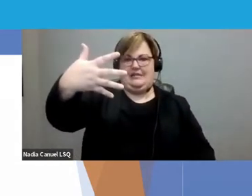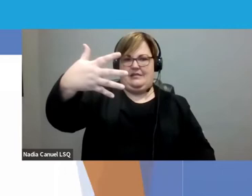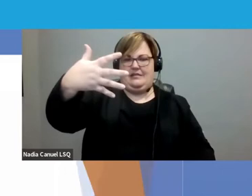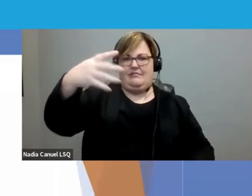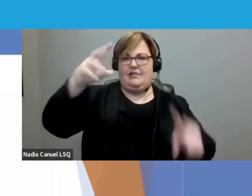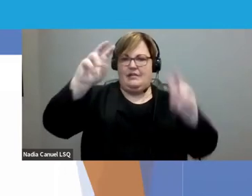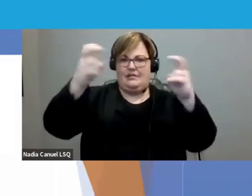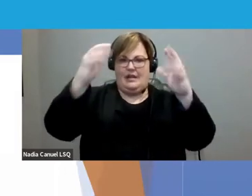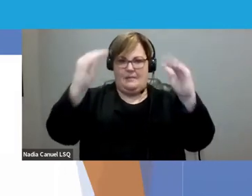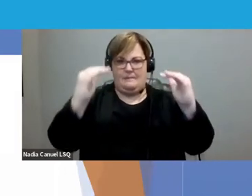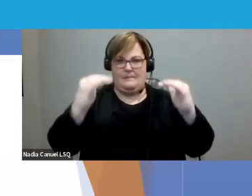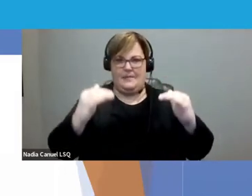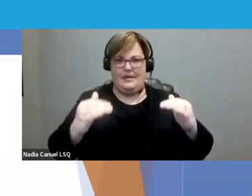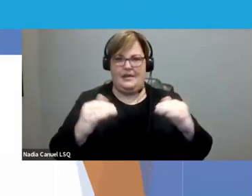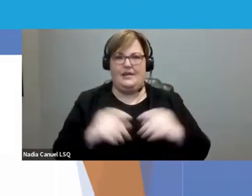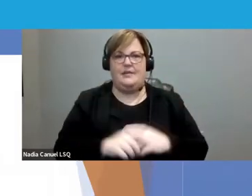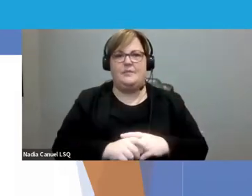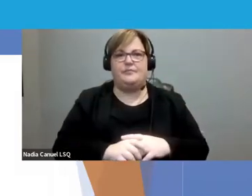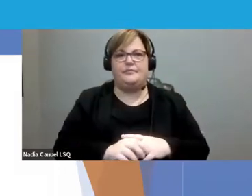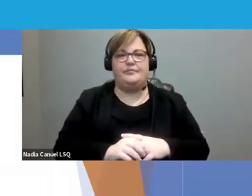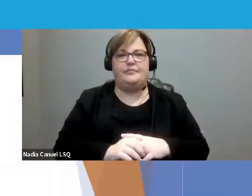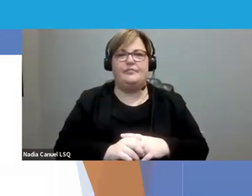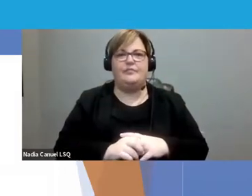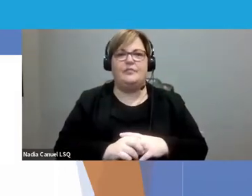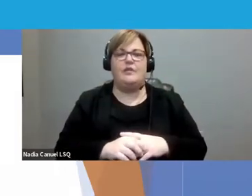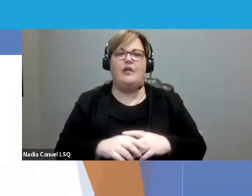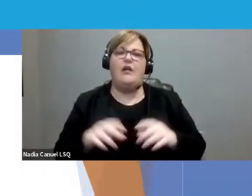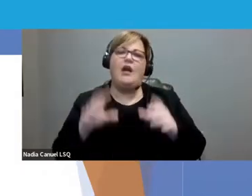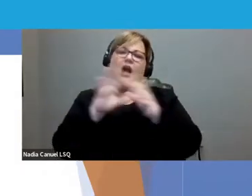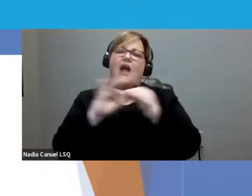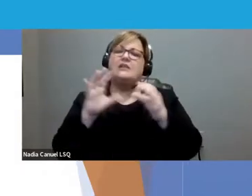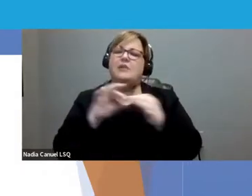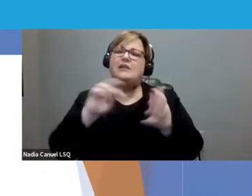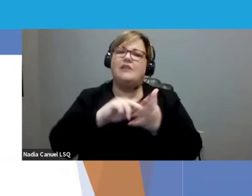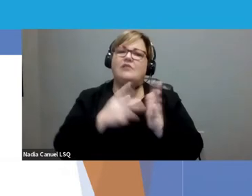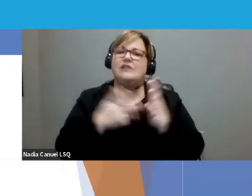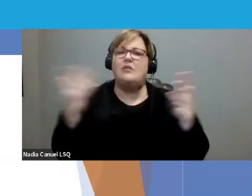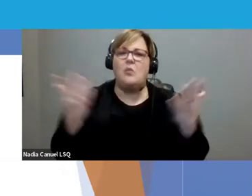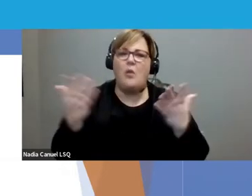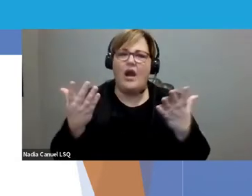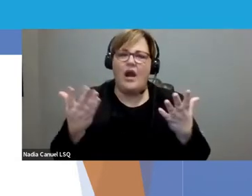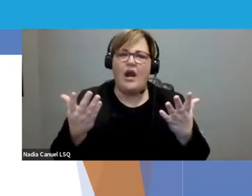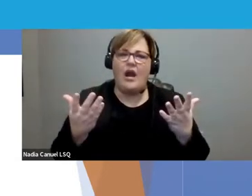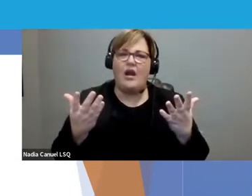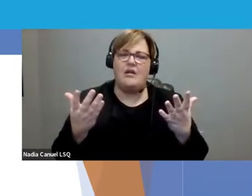principales thématiques. Enfin, un petit mot pour expliquer un peu plus c'est quoi